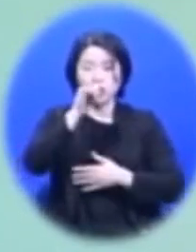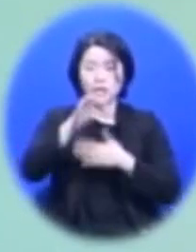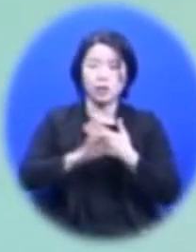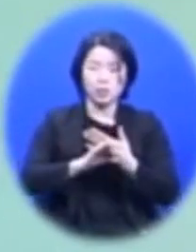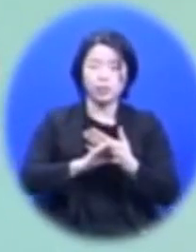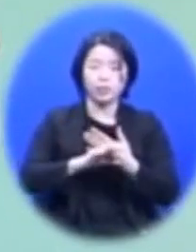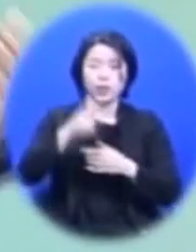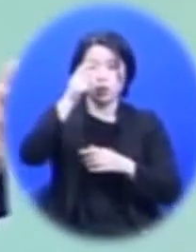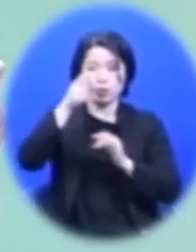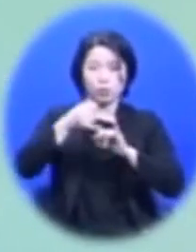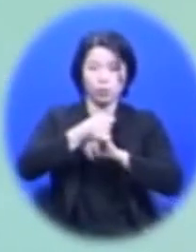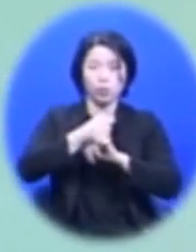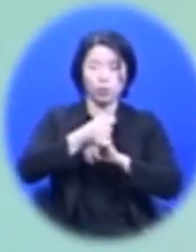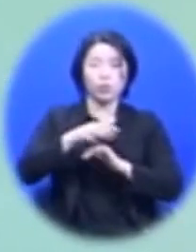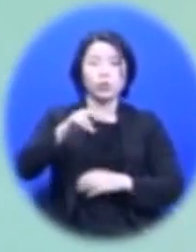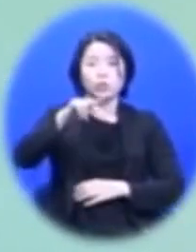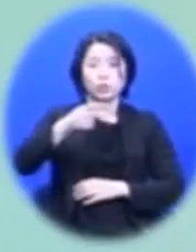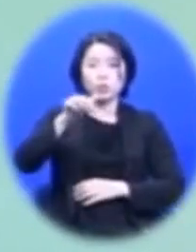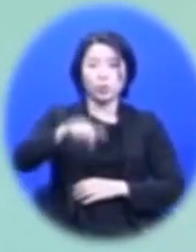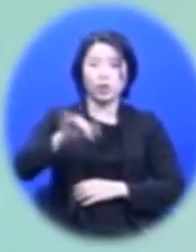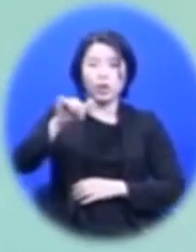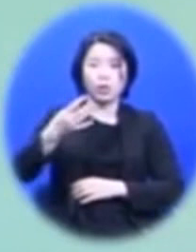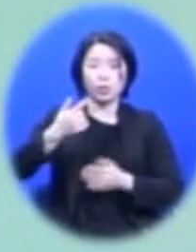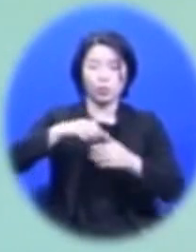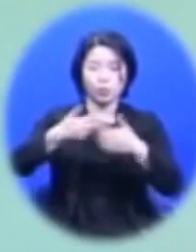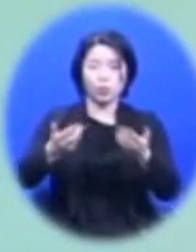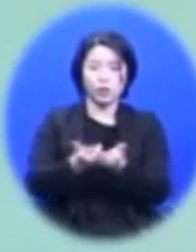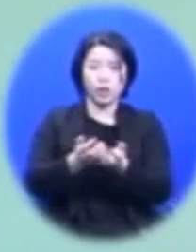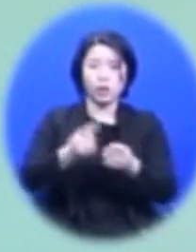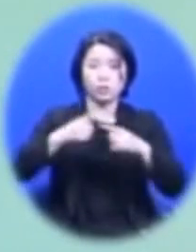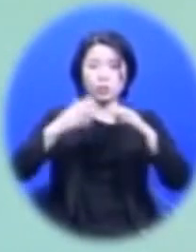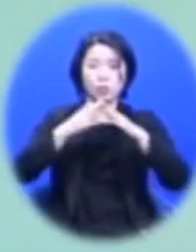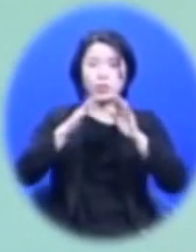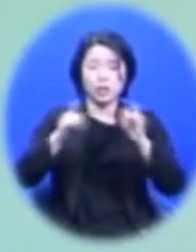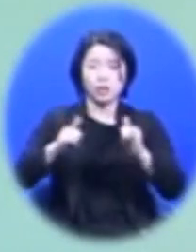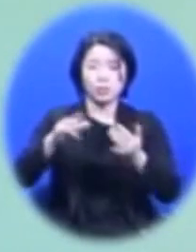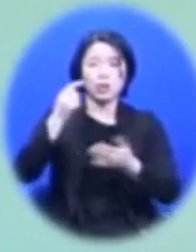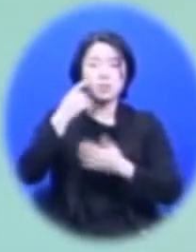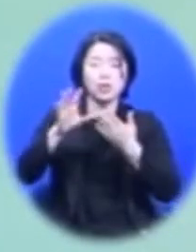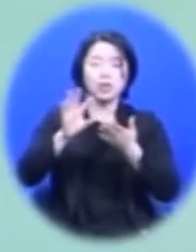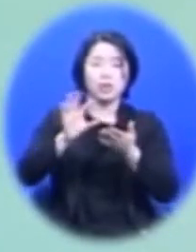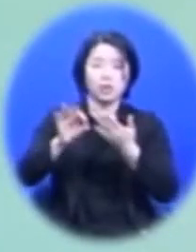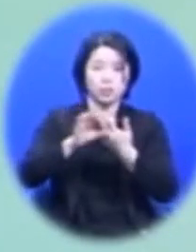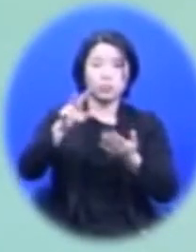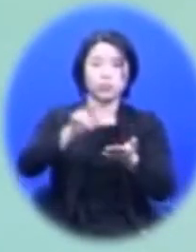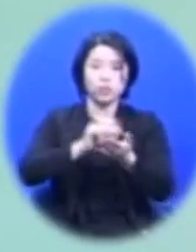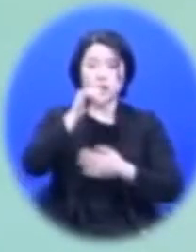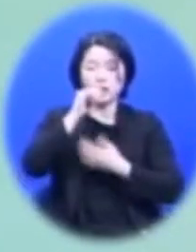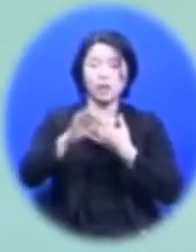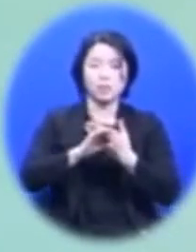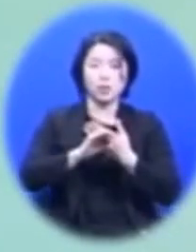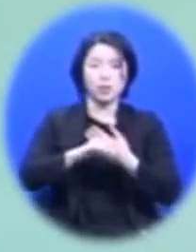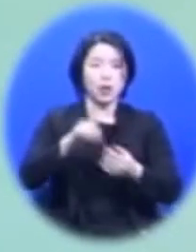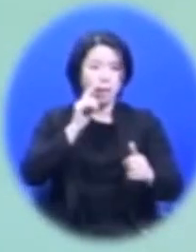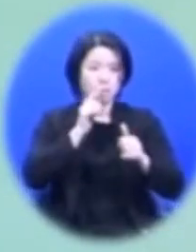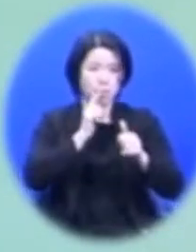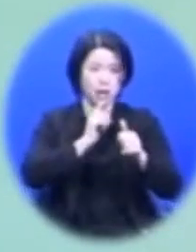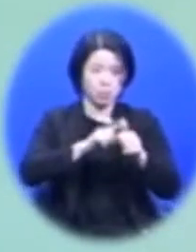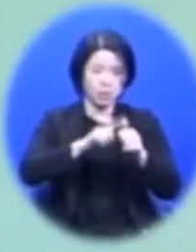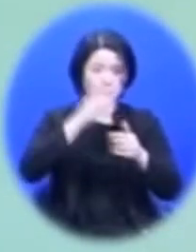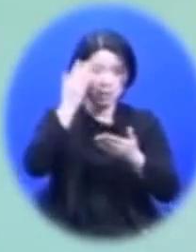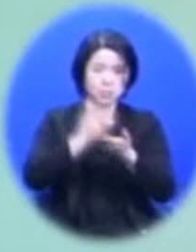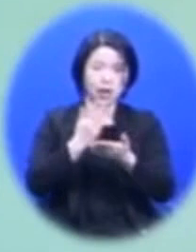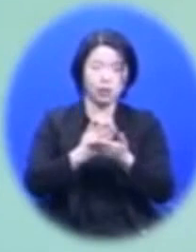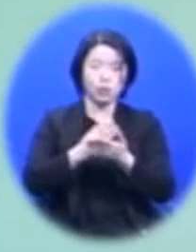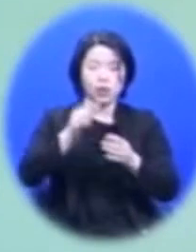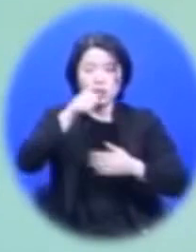여러분 속회원들에게, 교우들에게 만약에 문제가 있다면, 그렇다면 비난하지 말고 정죄하지